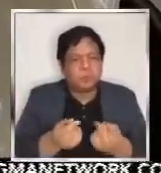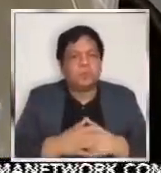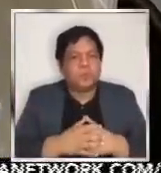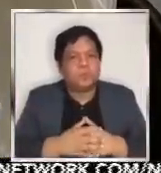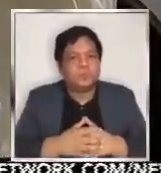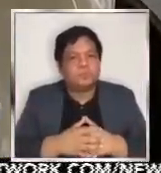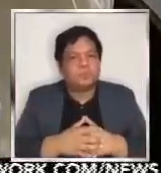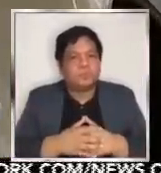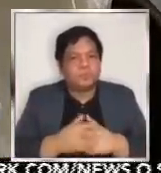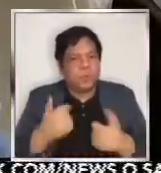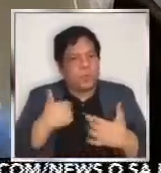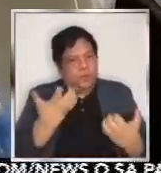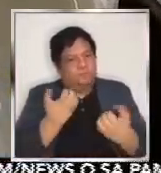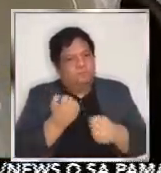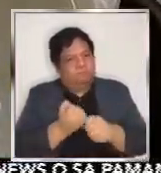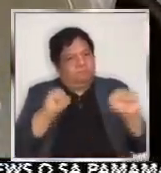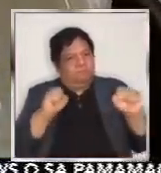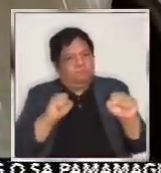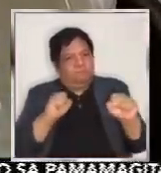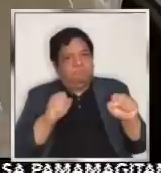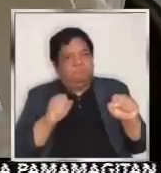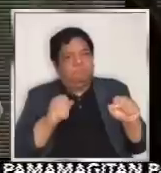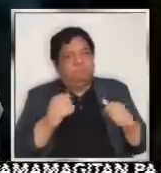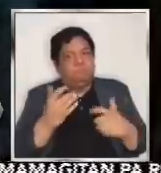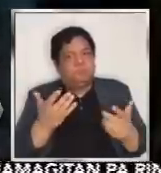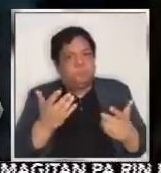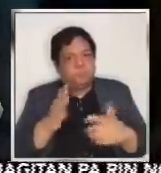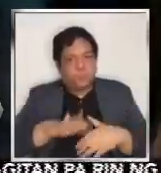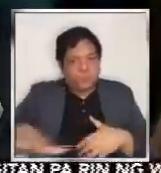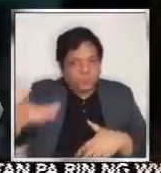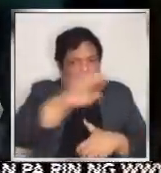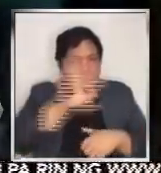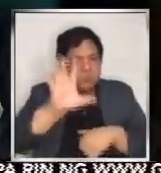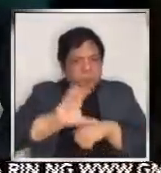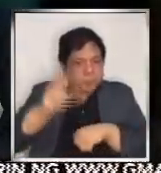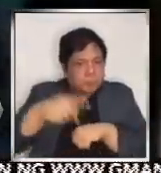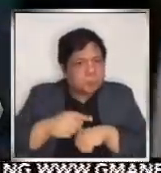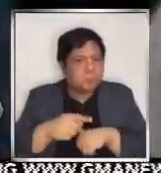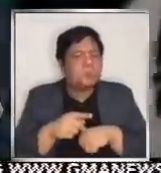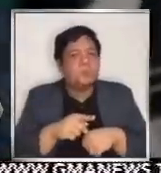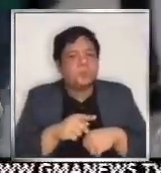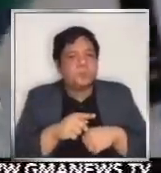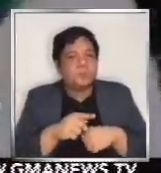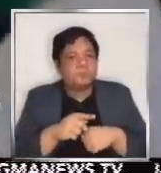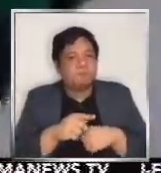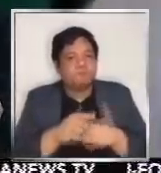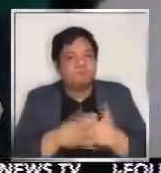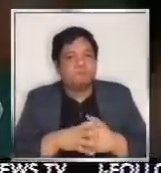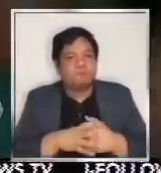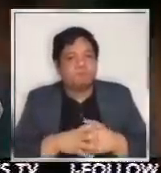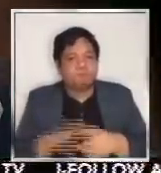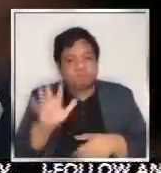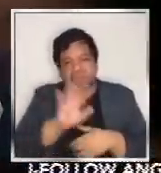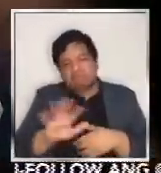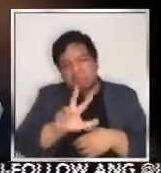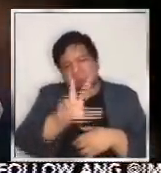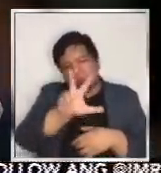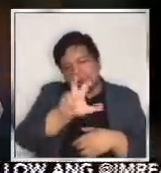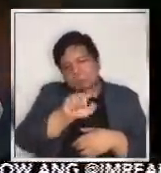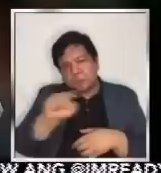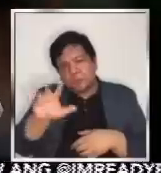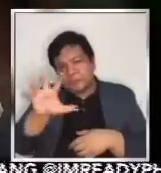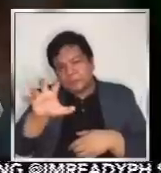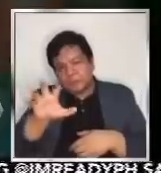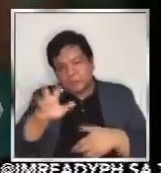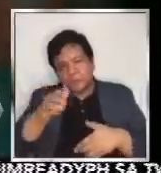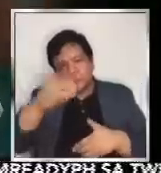i-safeguard ang mga Las Piñeros. Nasa 300 to 500 na mga frontliners ang sumailalim